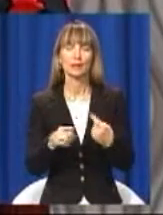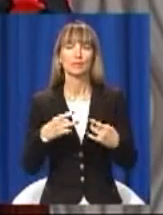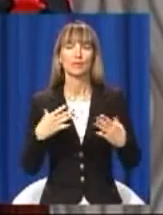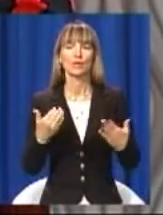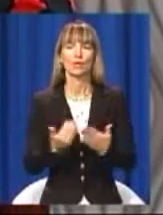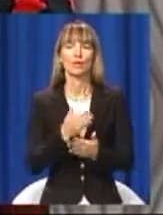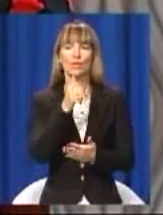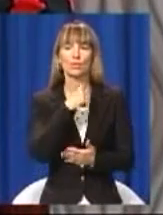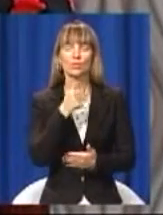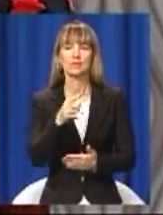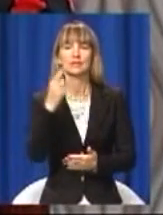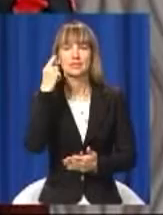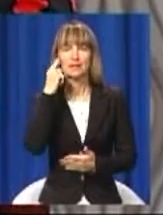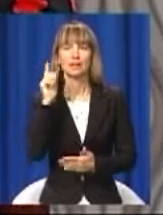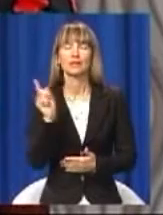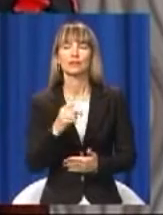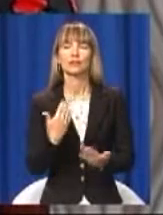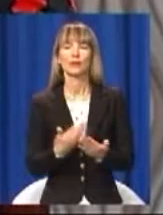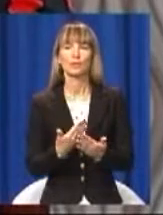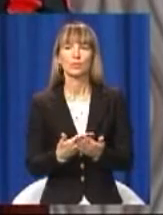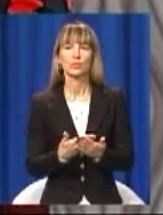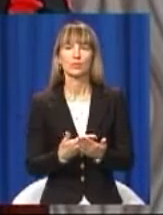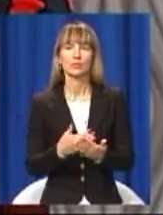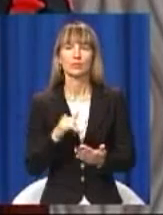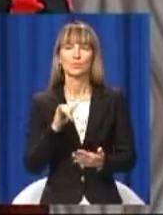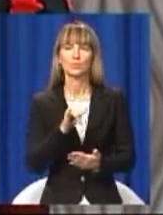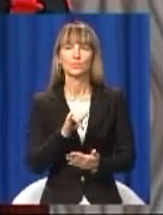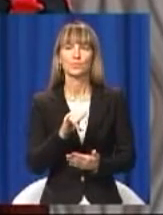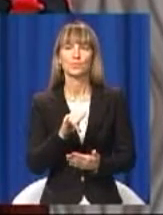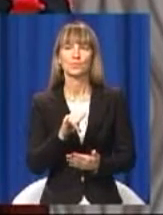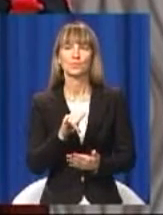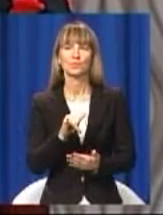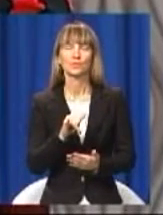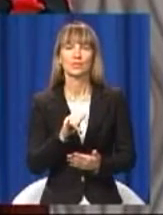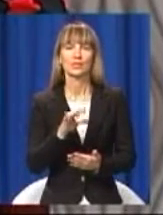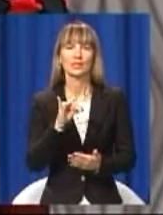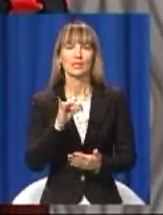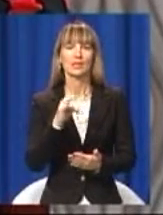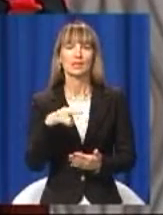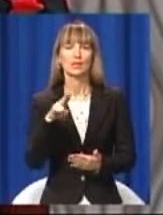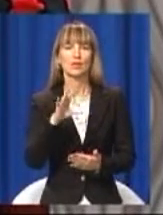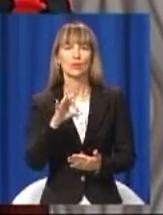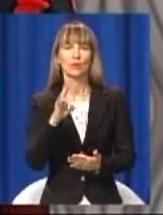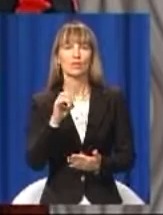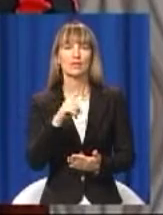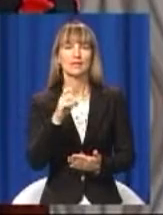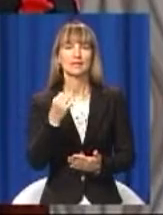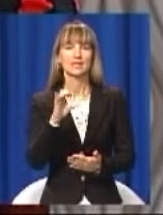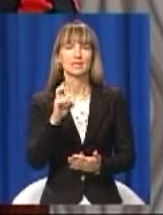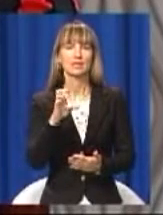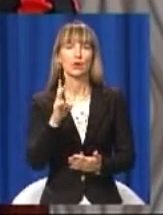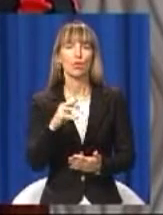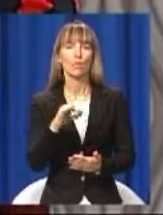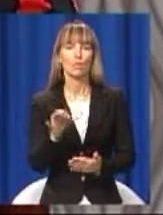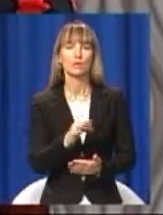святкування так. Нового року. А чи знала ти, що, от, наприклад, у де там в індонезійському острові Балі Новий рік